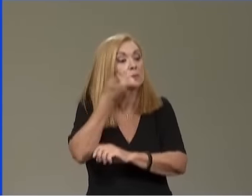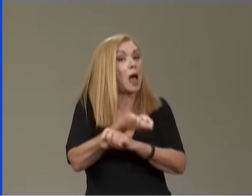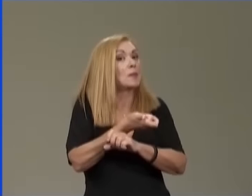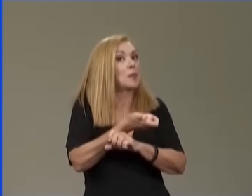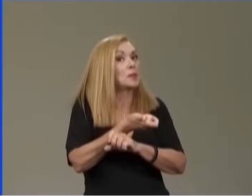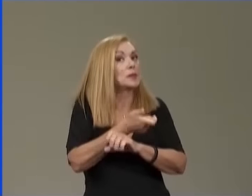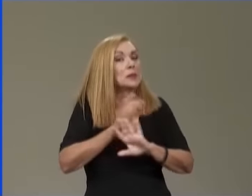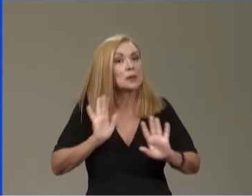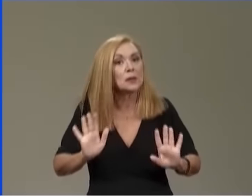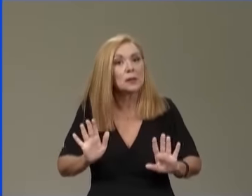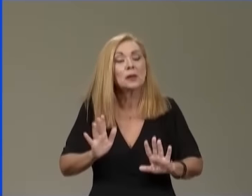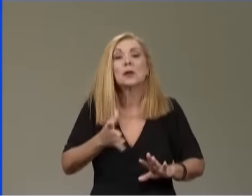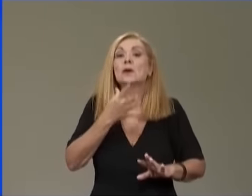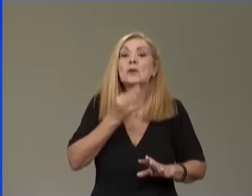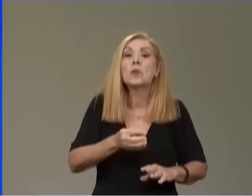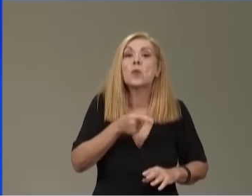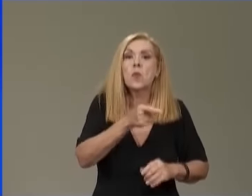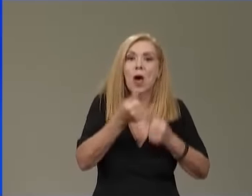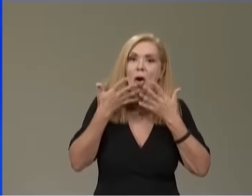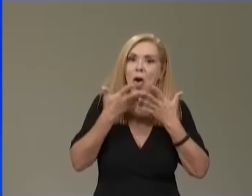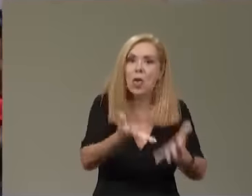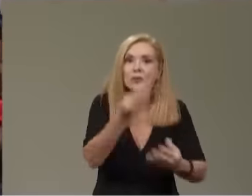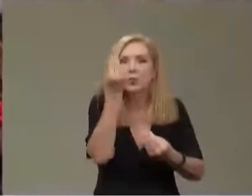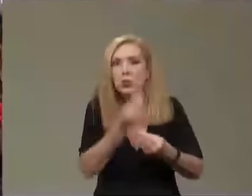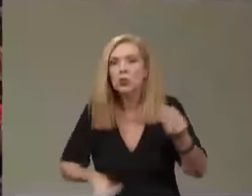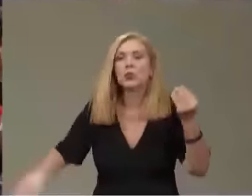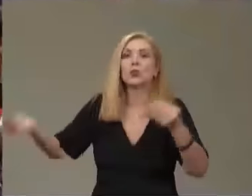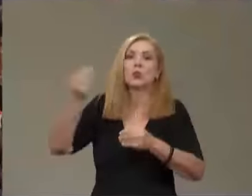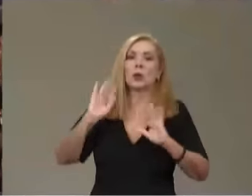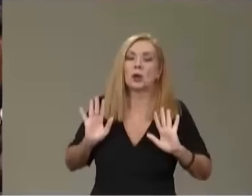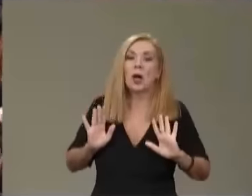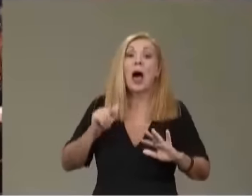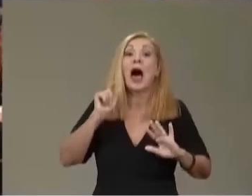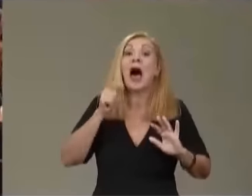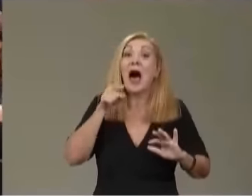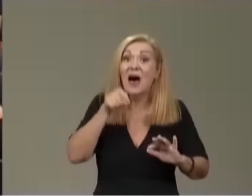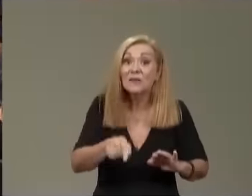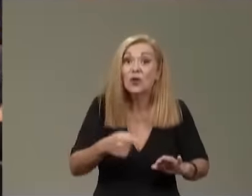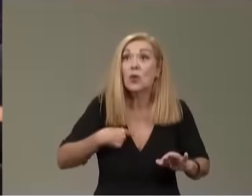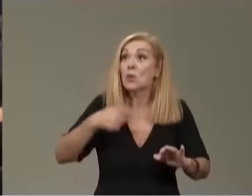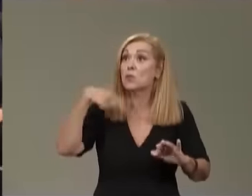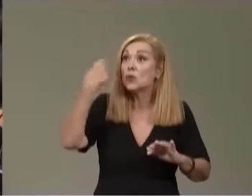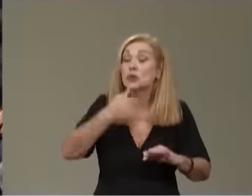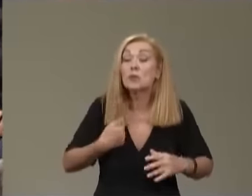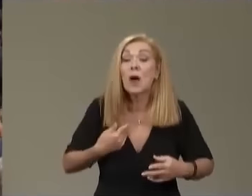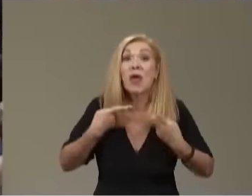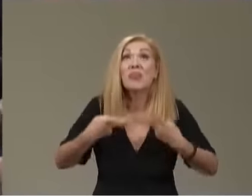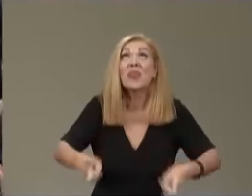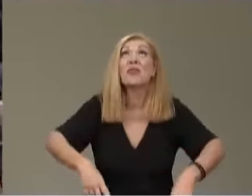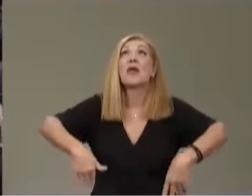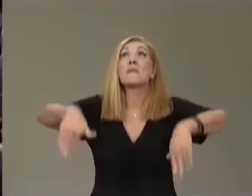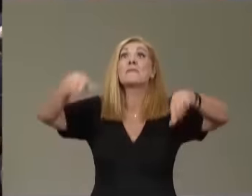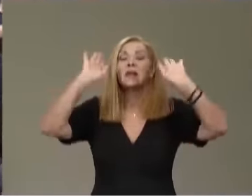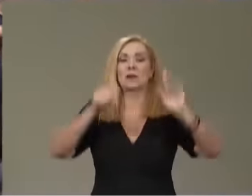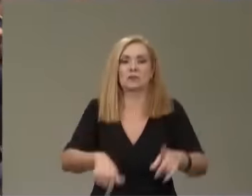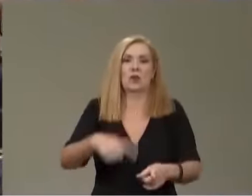εποπτείας για υπέρβαση δαπανών. Κάτι τέτοιο προσωπικά δεν θα το επιτρέψω να συμβεί στην